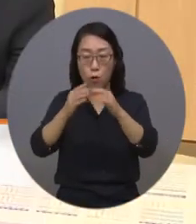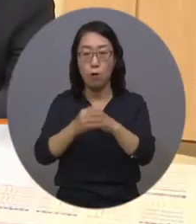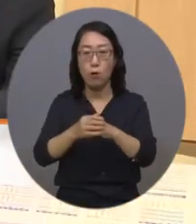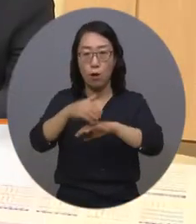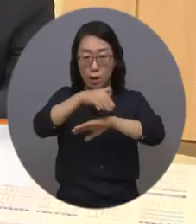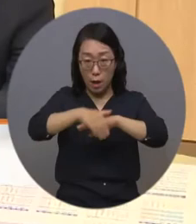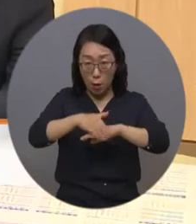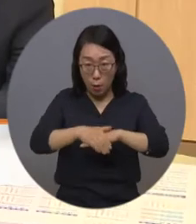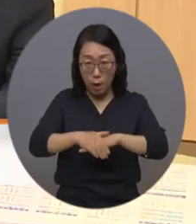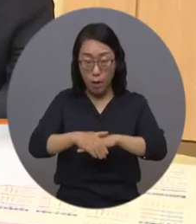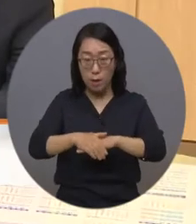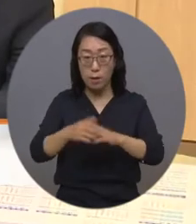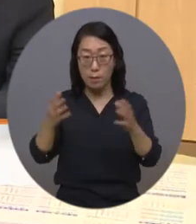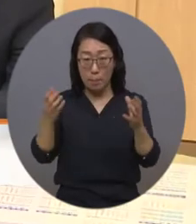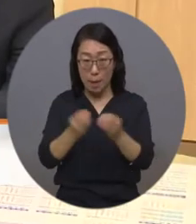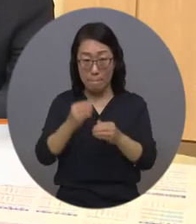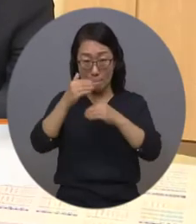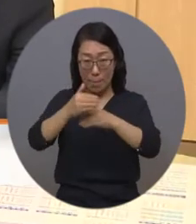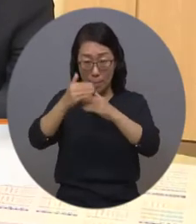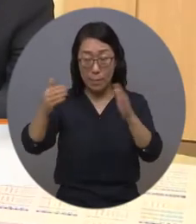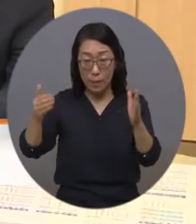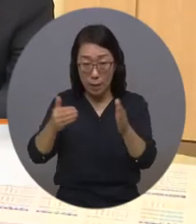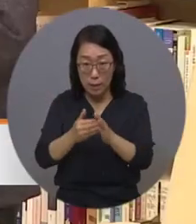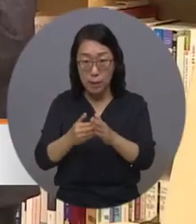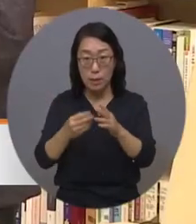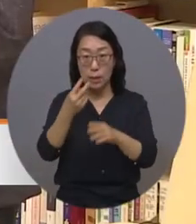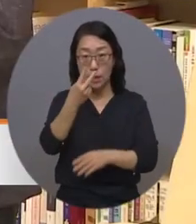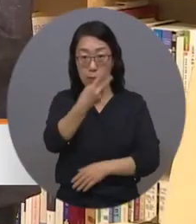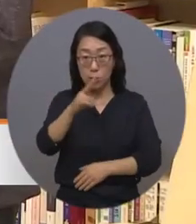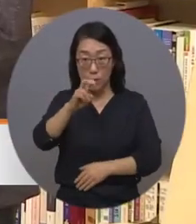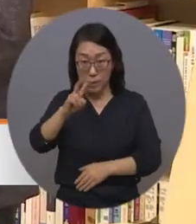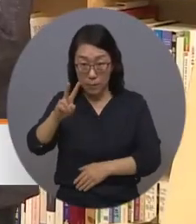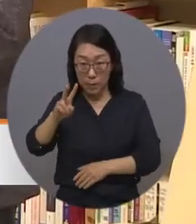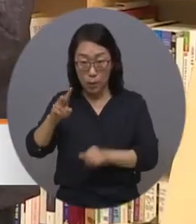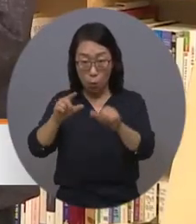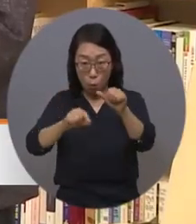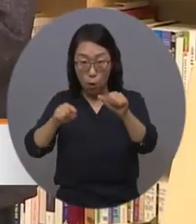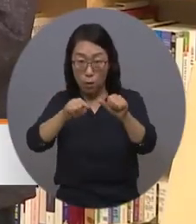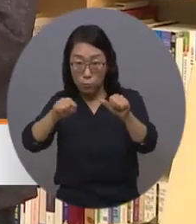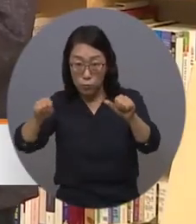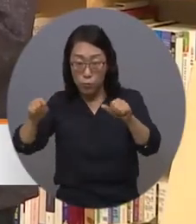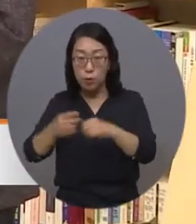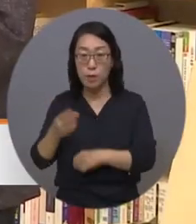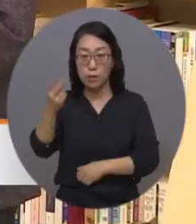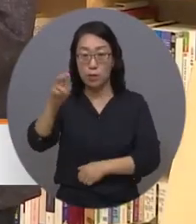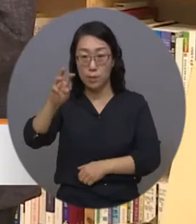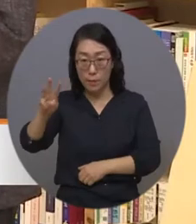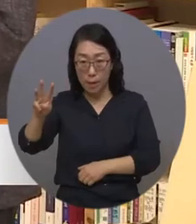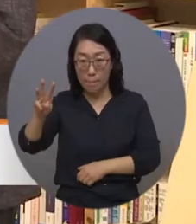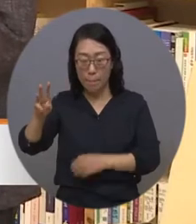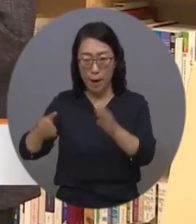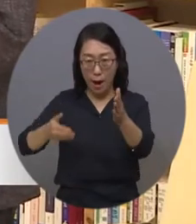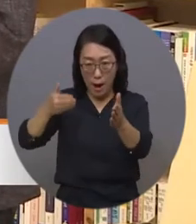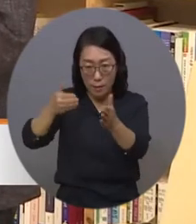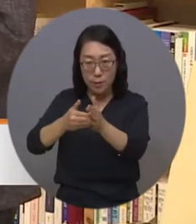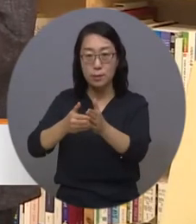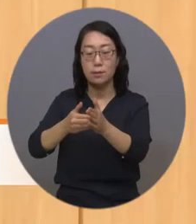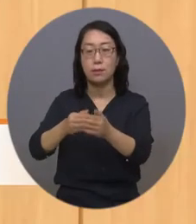행정 절차를 마무리하고 같은 해 5월 착공해 오는 2023년 12월에 공급을 목표로 하고